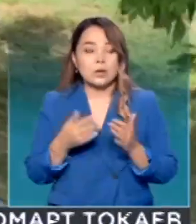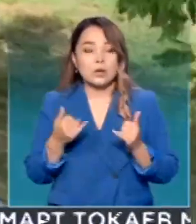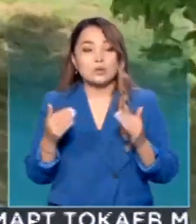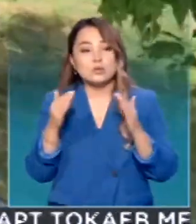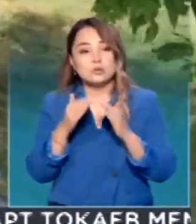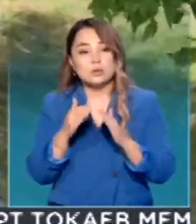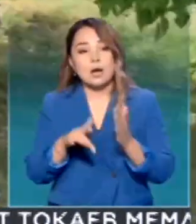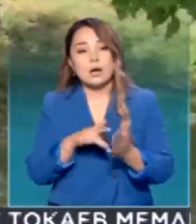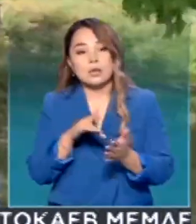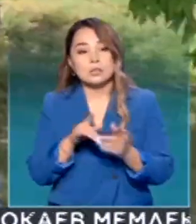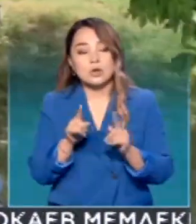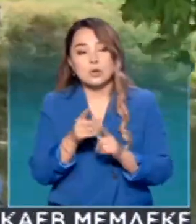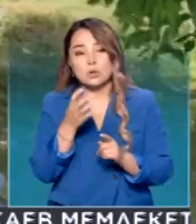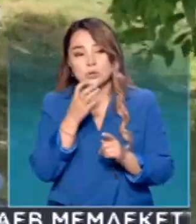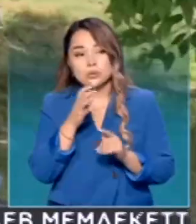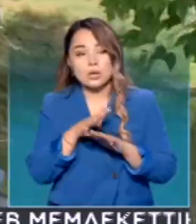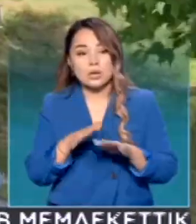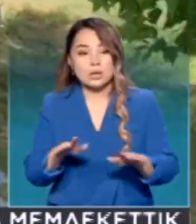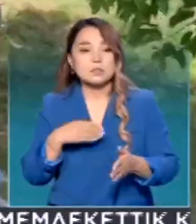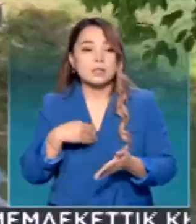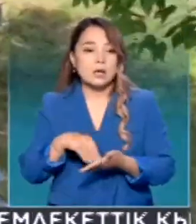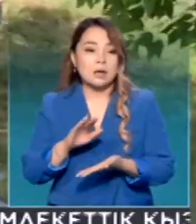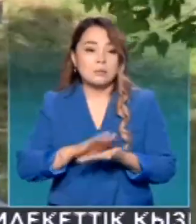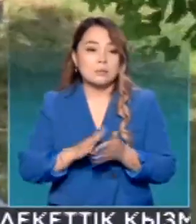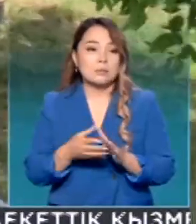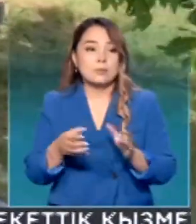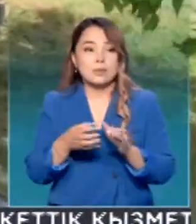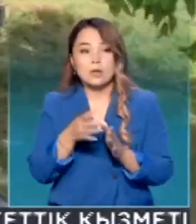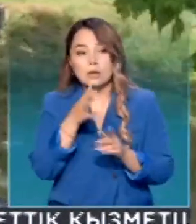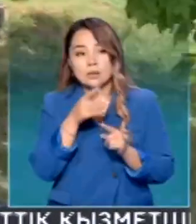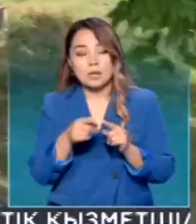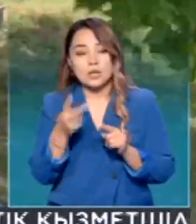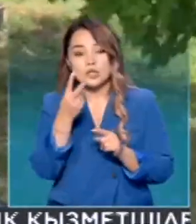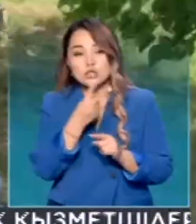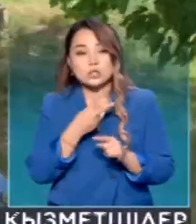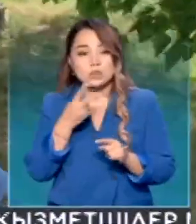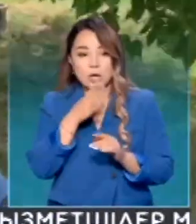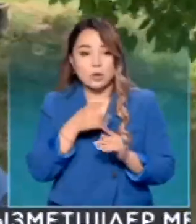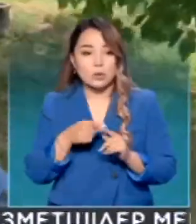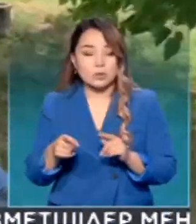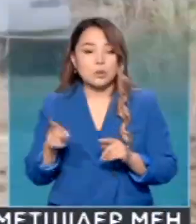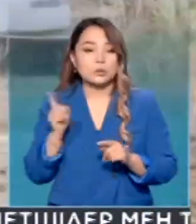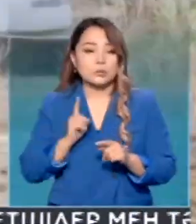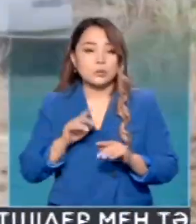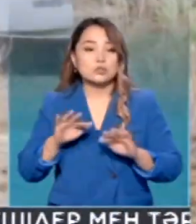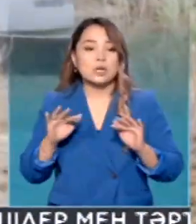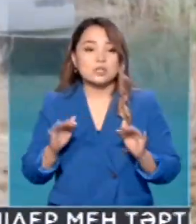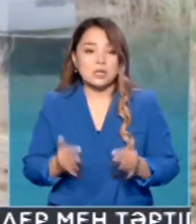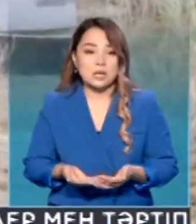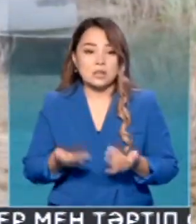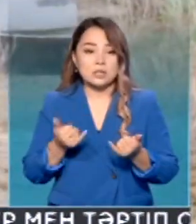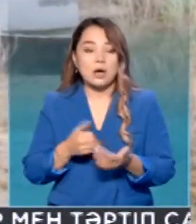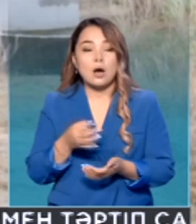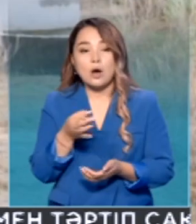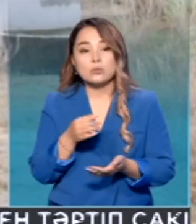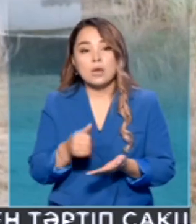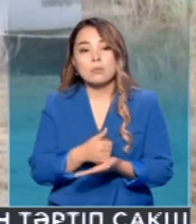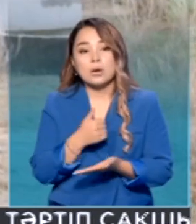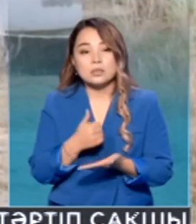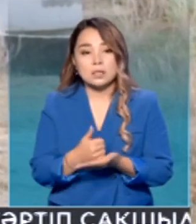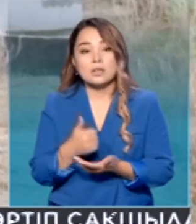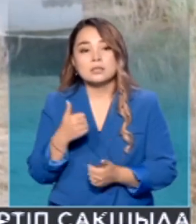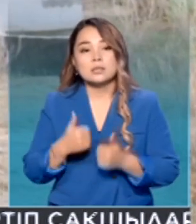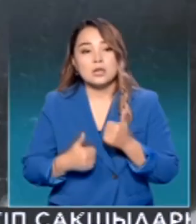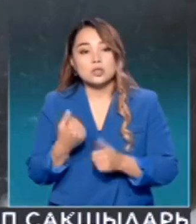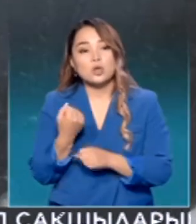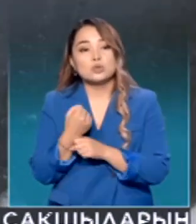Үйіне қаладағыдай жуынғыш сатып алғандар да бар. Уәделі мерзімнен бері 2 жыл өтті. Күтуден шаршадық. Аудан башыларының айтуынша тендерді